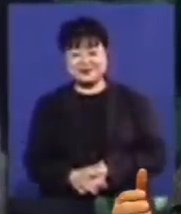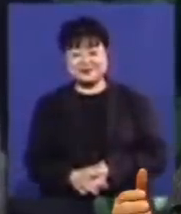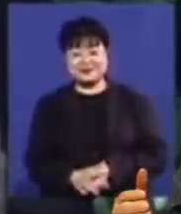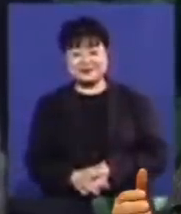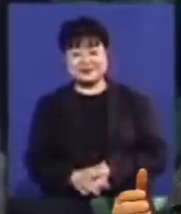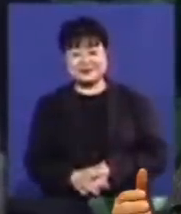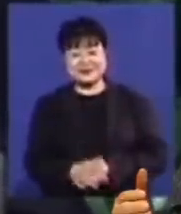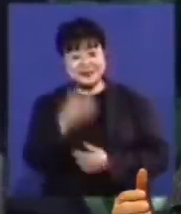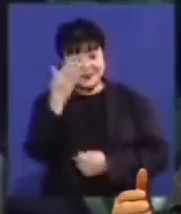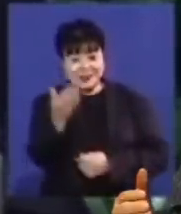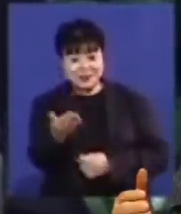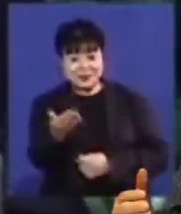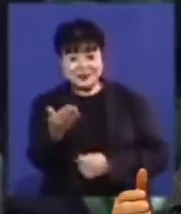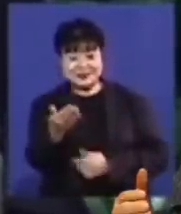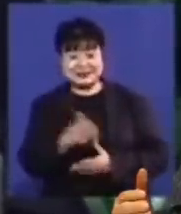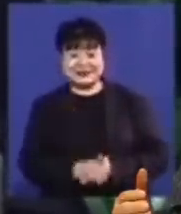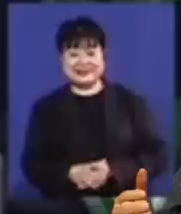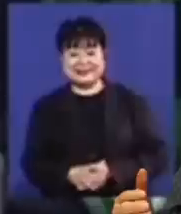여러분